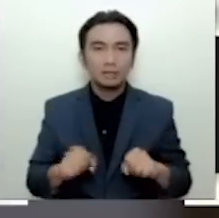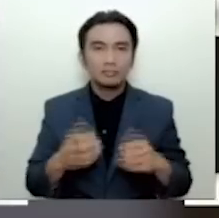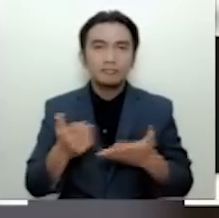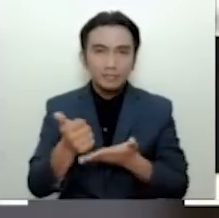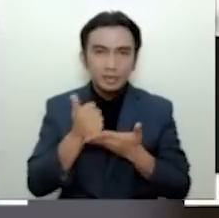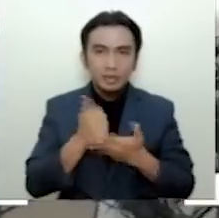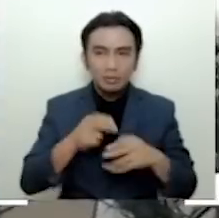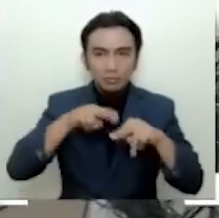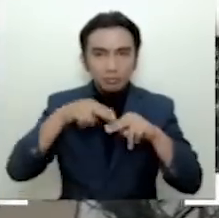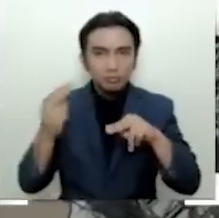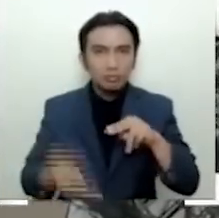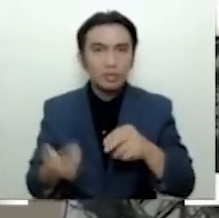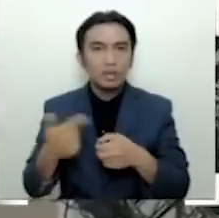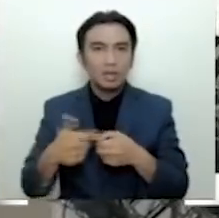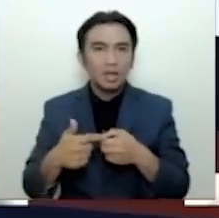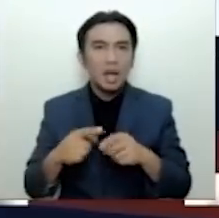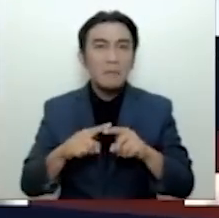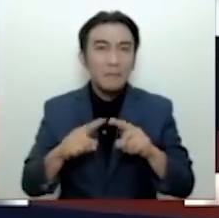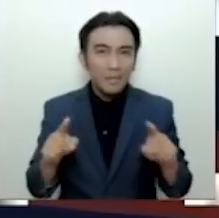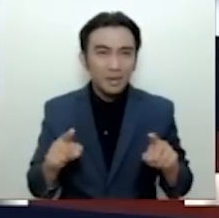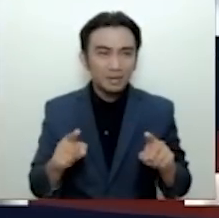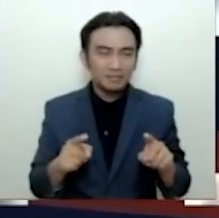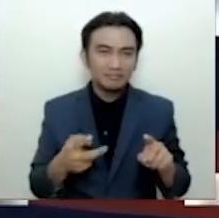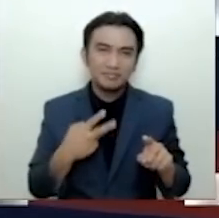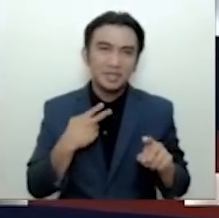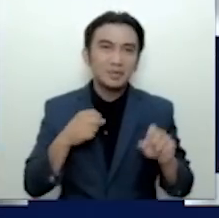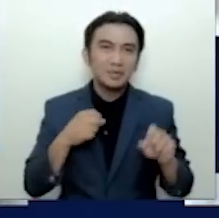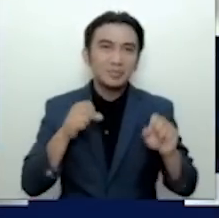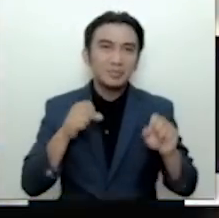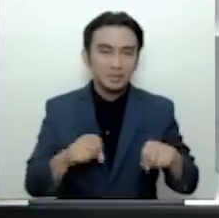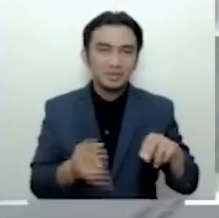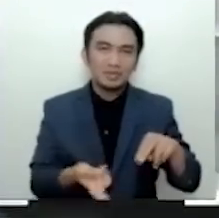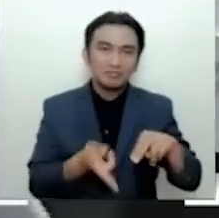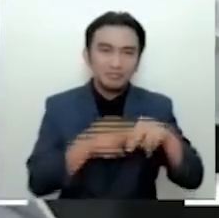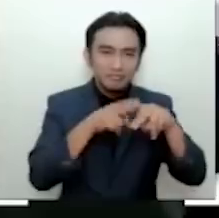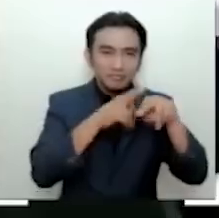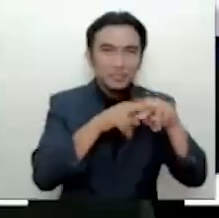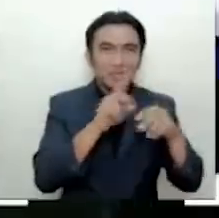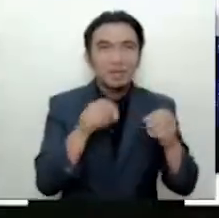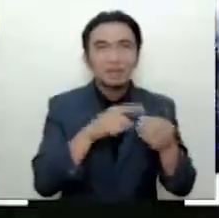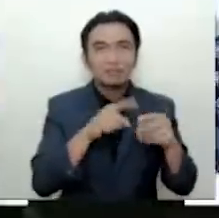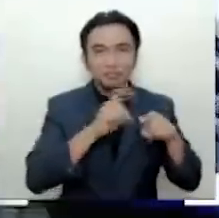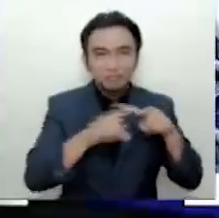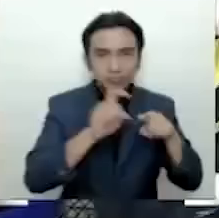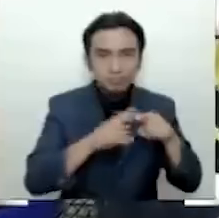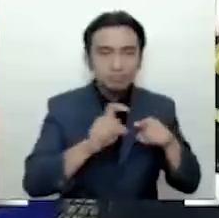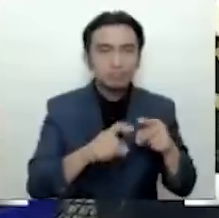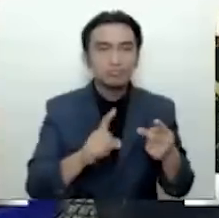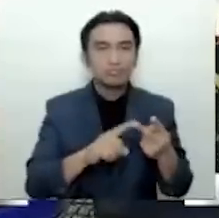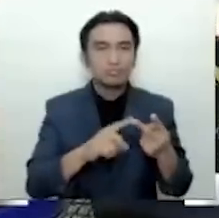buwan ding ito, posibleng magpabilis naman ang inflation ng pagmahal ng singil sa kuryente ng Meralco at taas